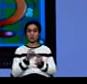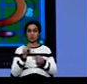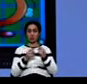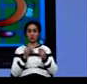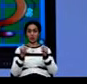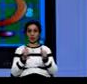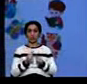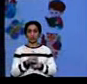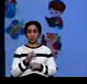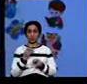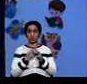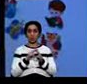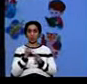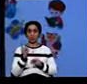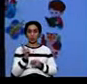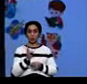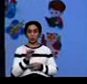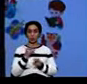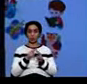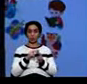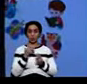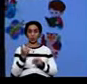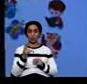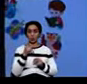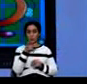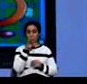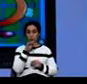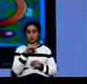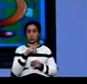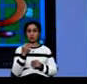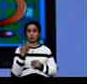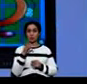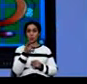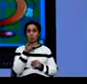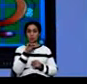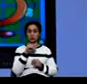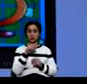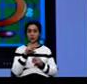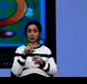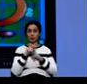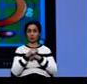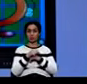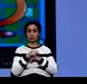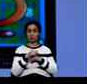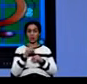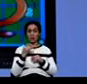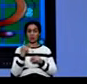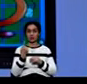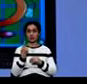Следующая картинка. Это кто? Правильно, это гуси. Сколько гусей? Считаем